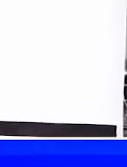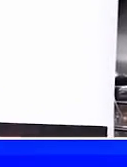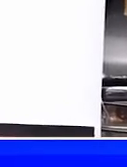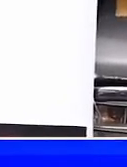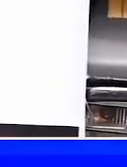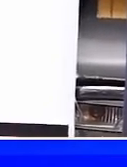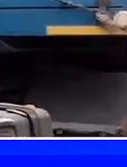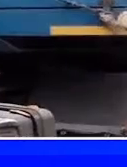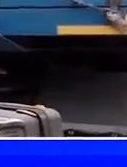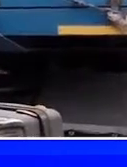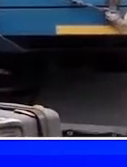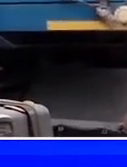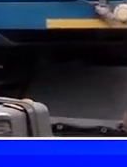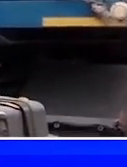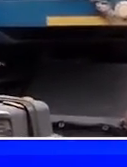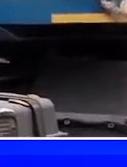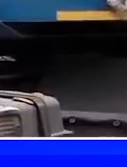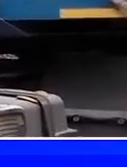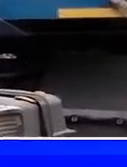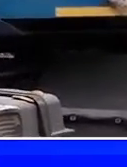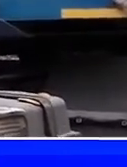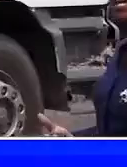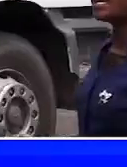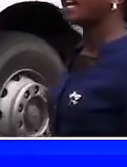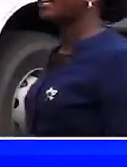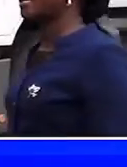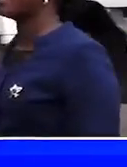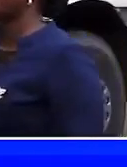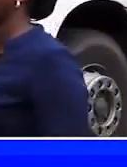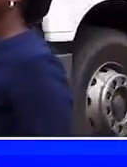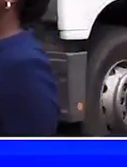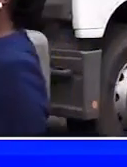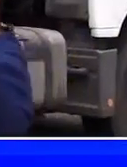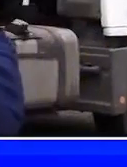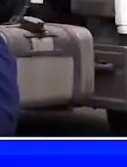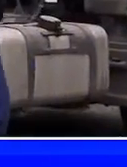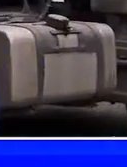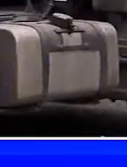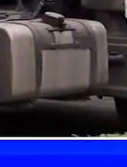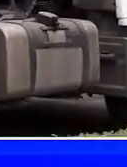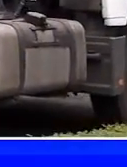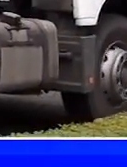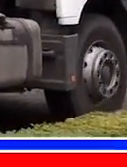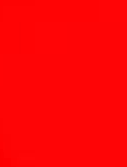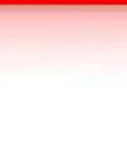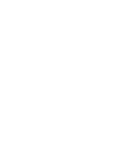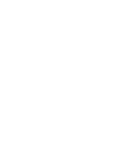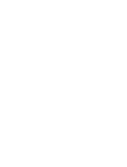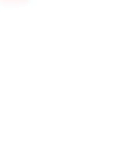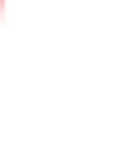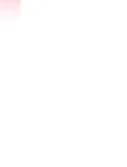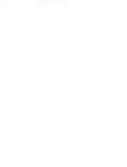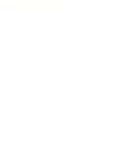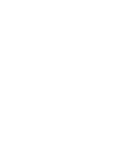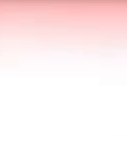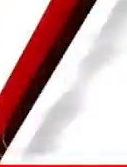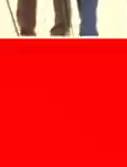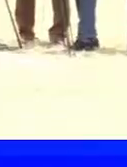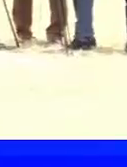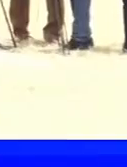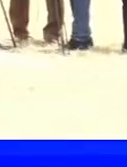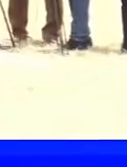cha msaada kwa wanafunzi maeneo yaliyoathirika kuhakikisha wanasalia shuleni.